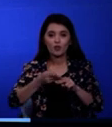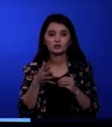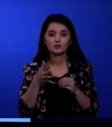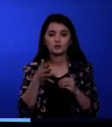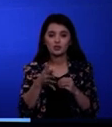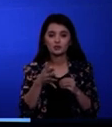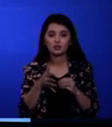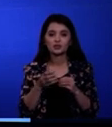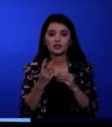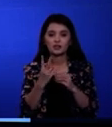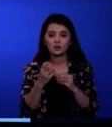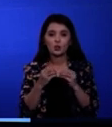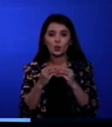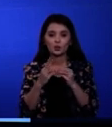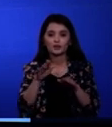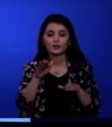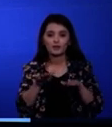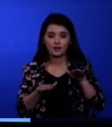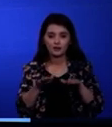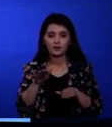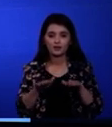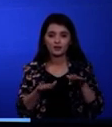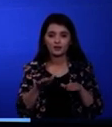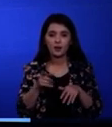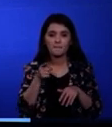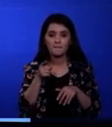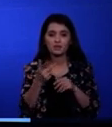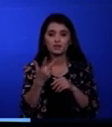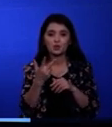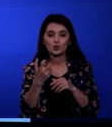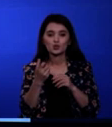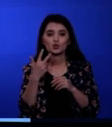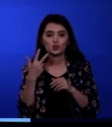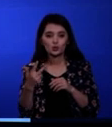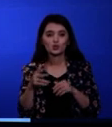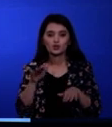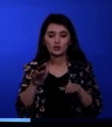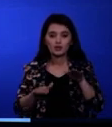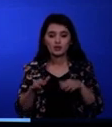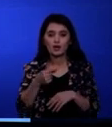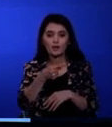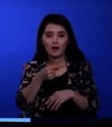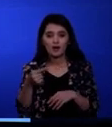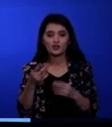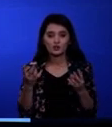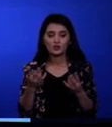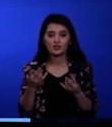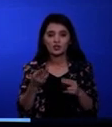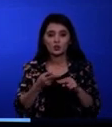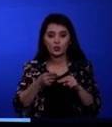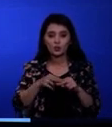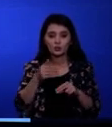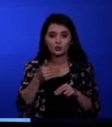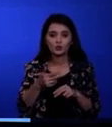esa 5212 kilogramdan 1303 kilogramni ayirishimiz kerak. Bunda